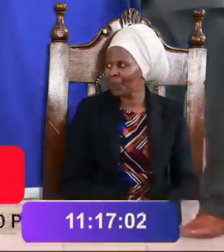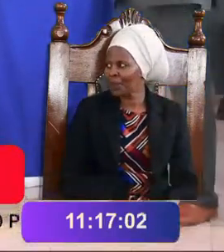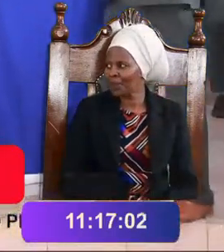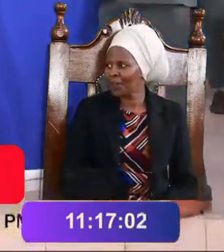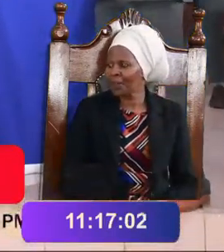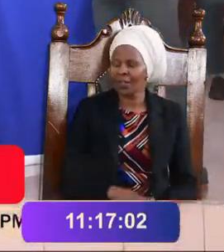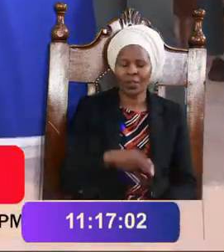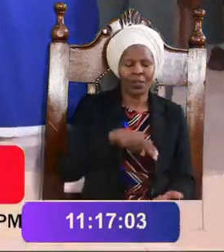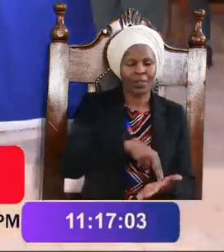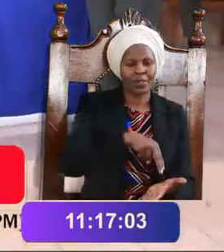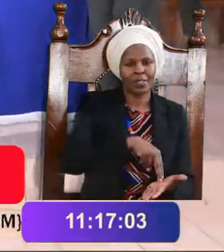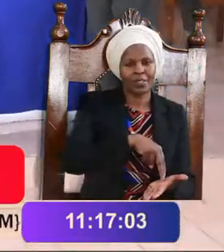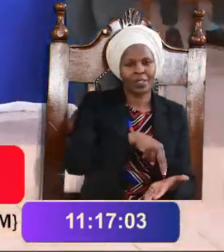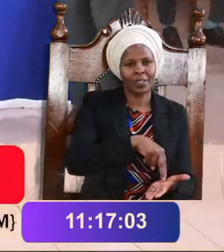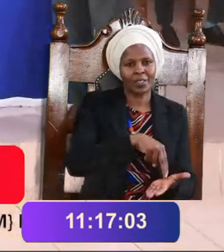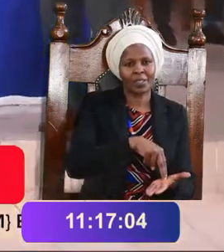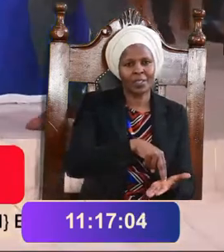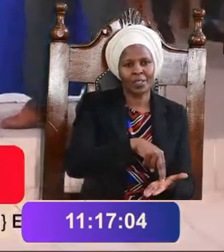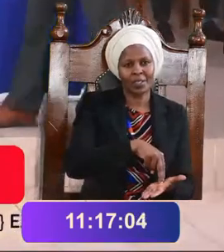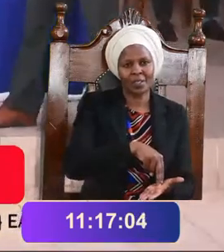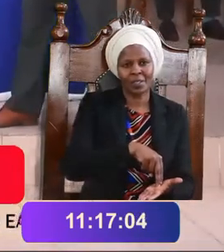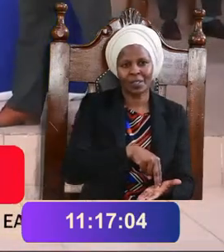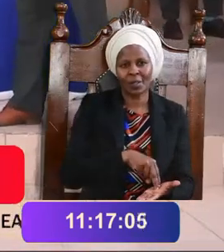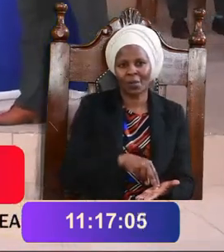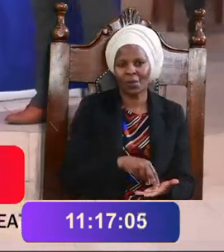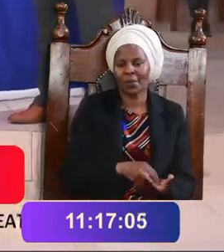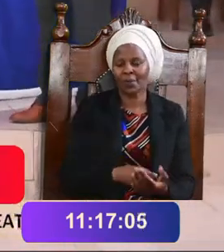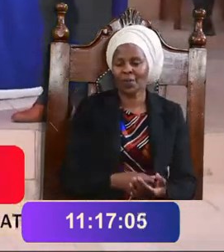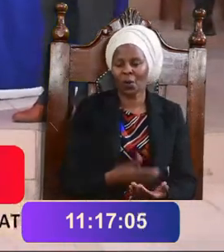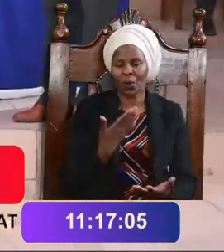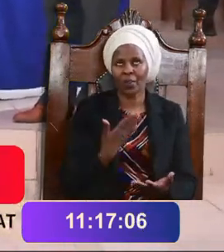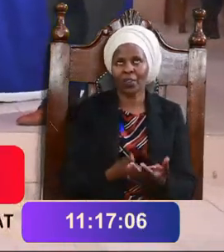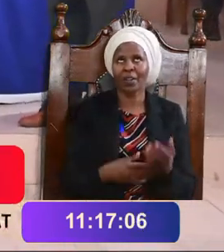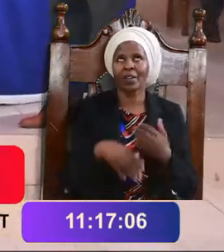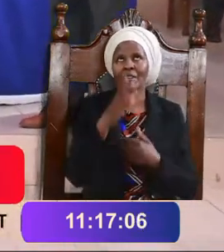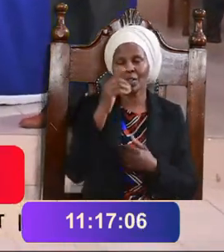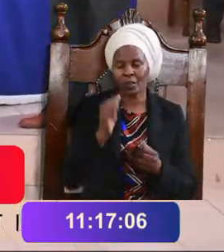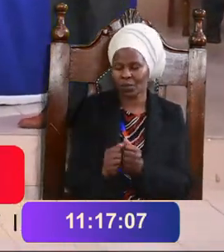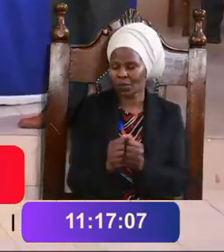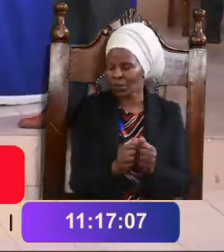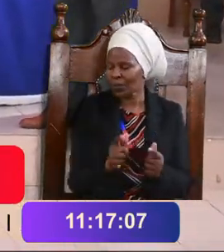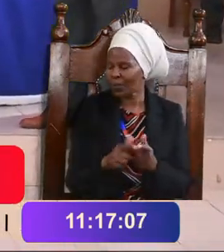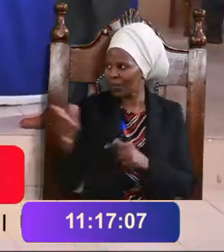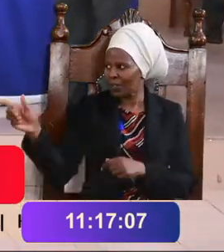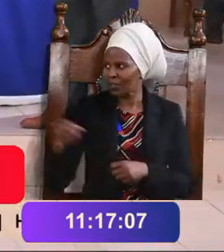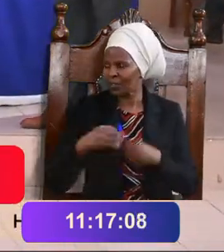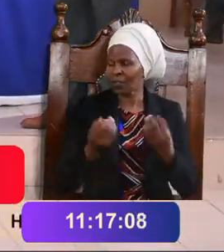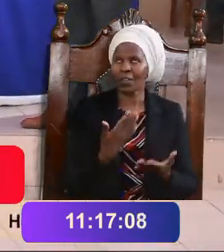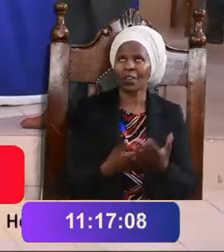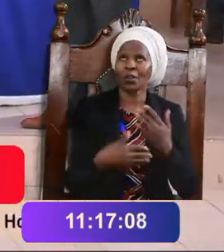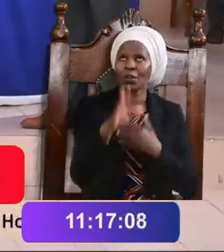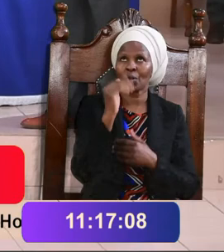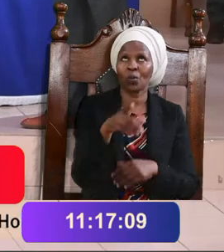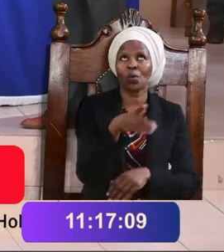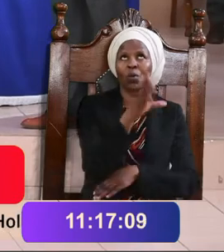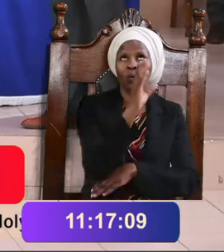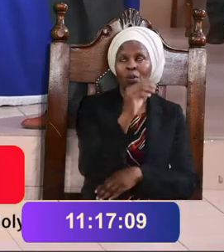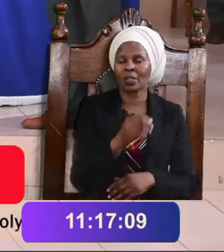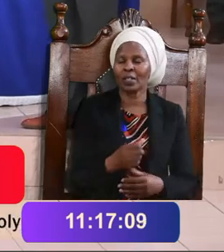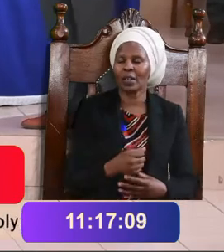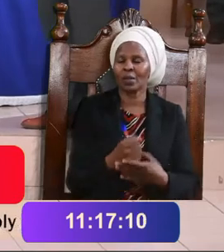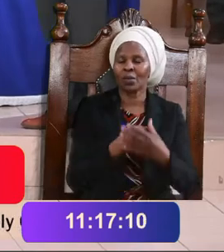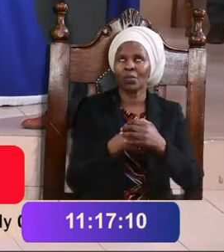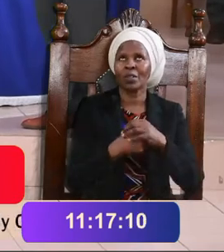Basi tusimame wote tuweze kushukuru pamoja nao. Tunakushukuru Mungu na tunaliabudu